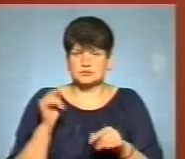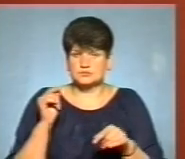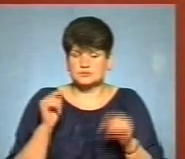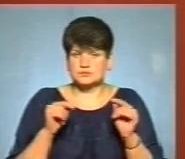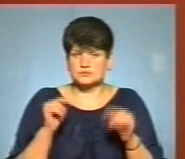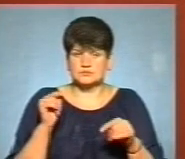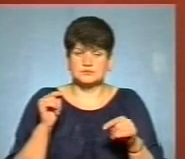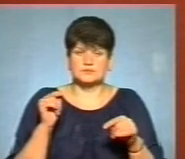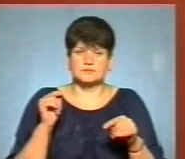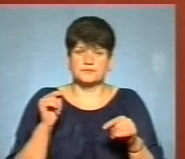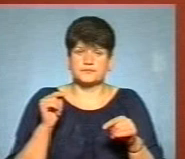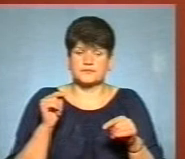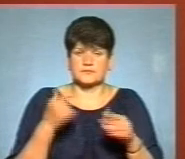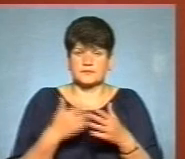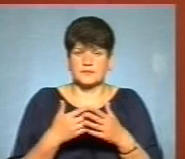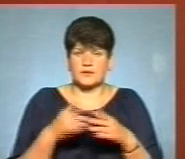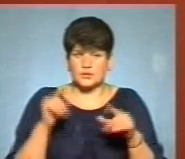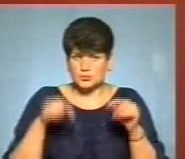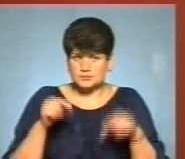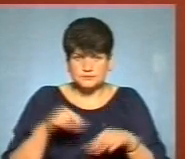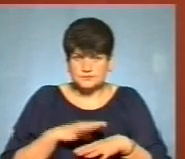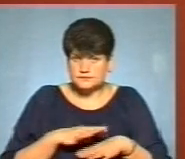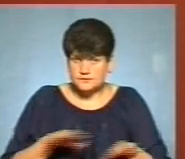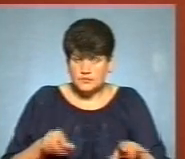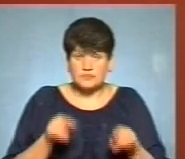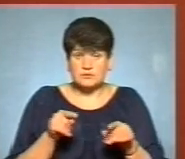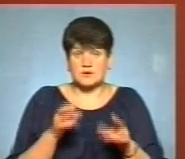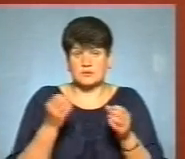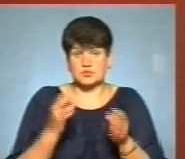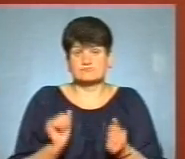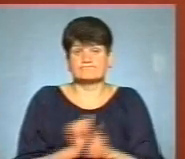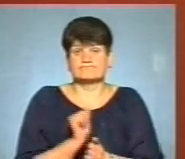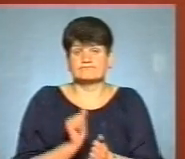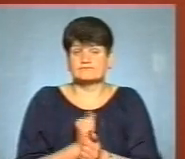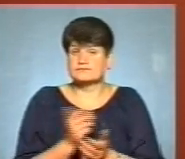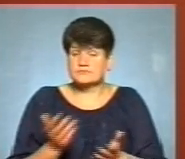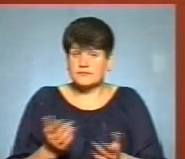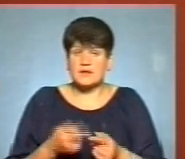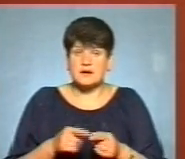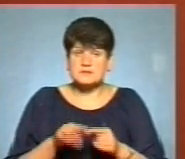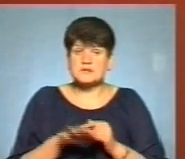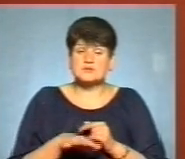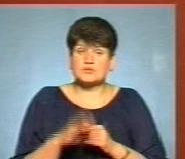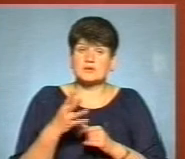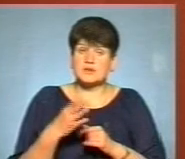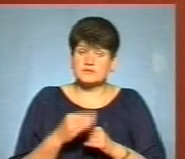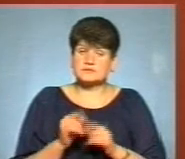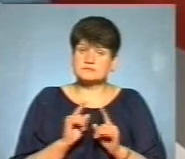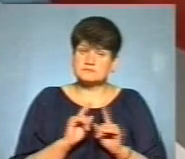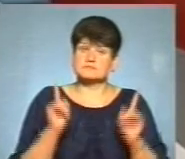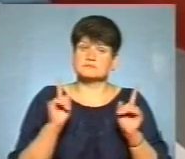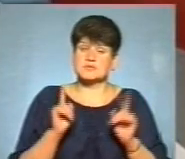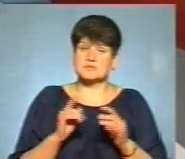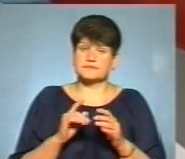не отримали певного зволоження, і вони просто засохли. А це зона вже такого екстремального